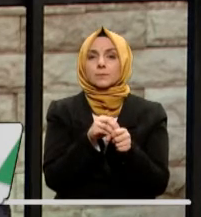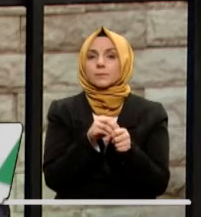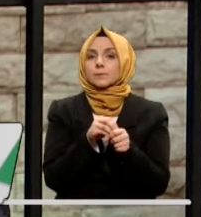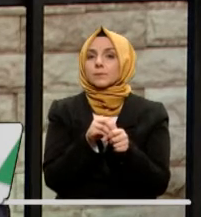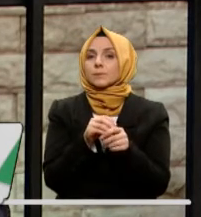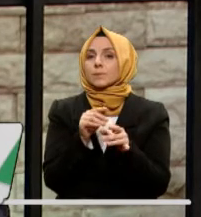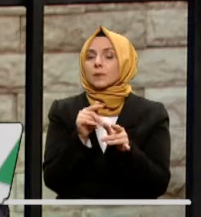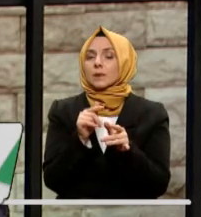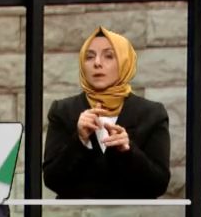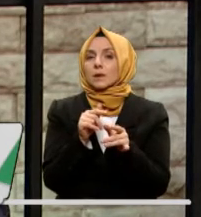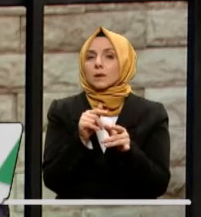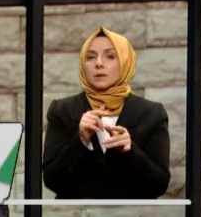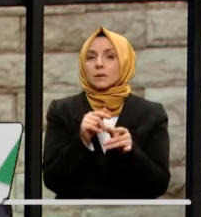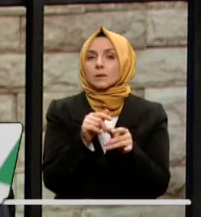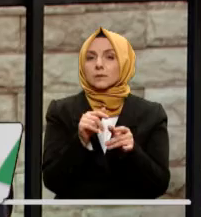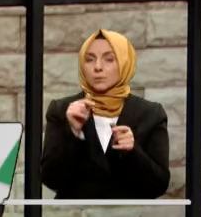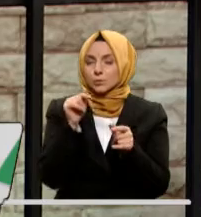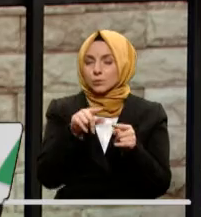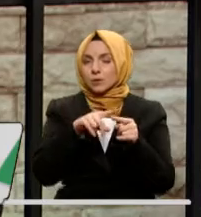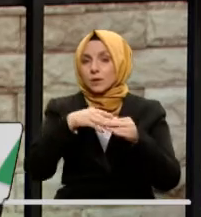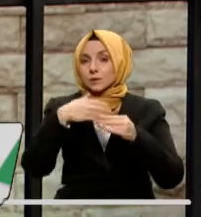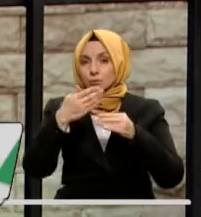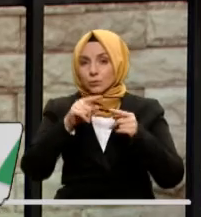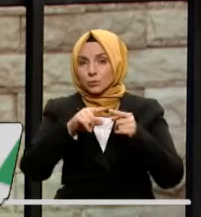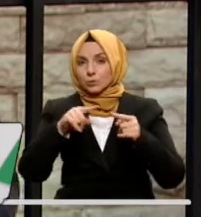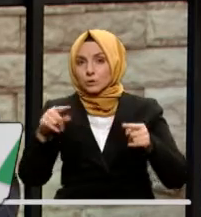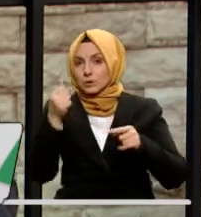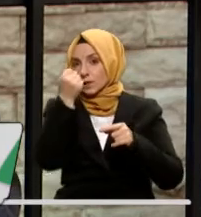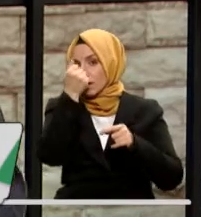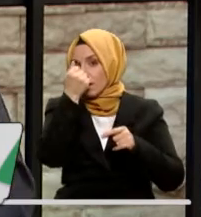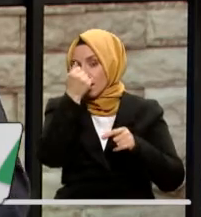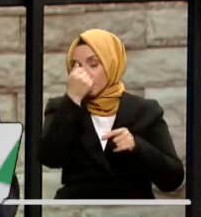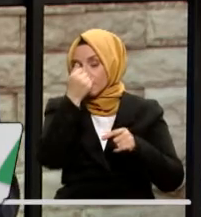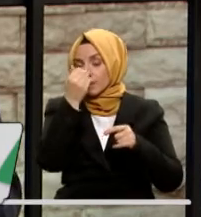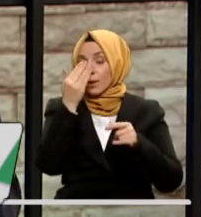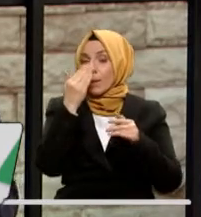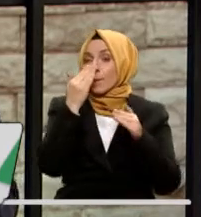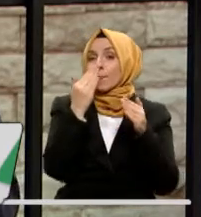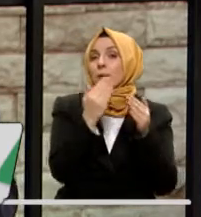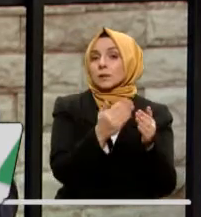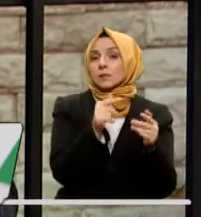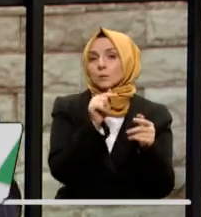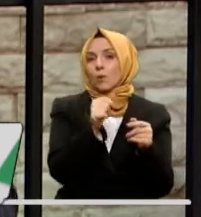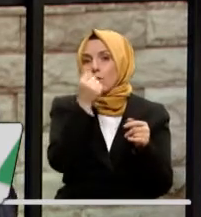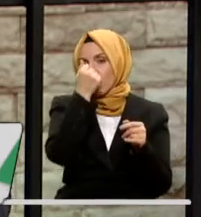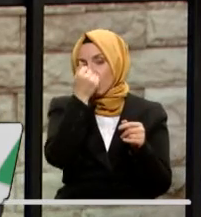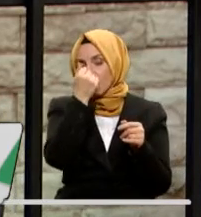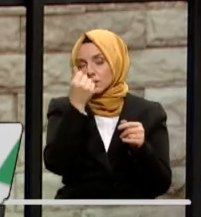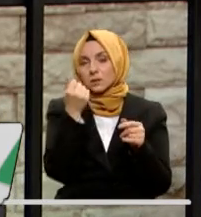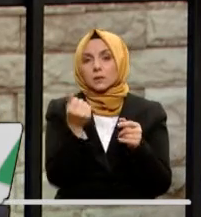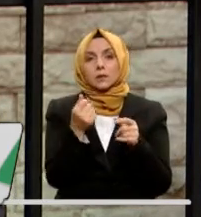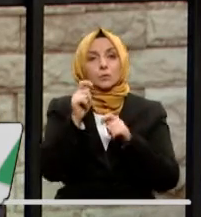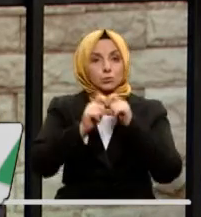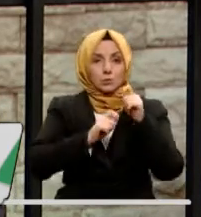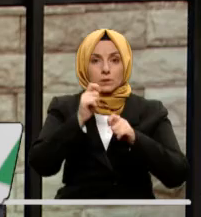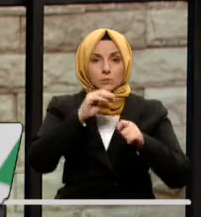sonraki sürecine baktığımızda genelde kan bağışladım Okan olduğu gibi kullanılıyor zannediliyor Evet bir